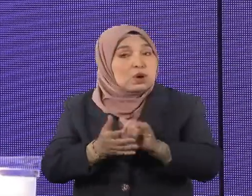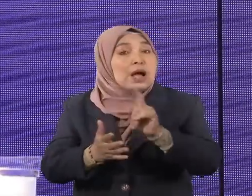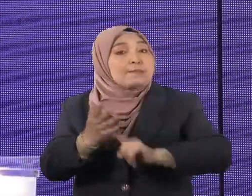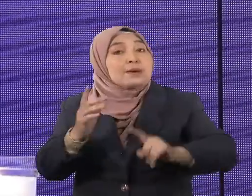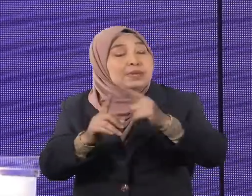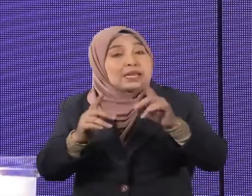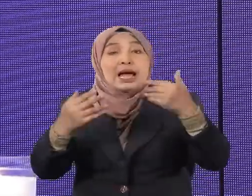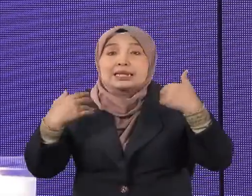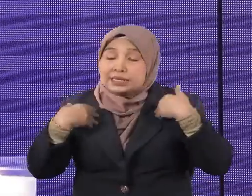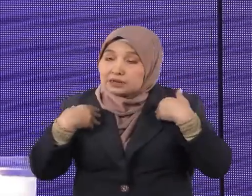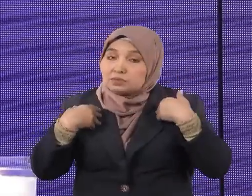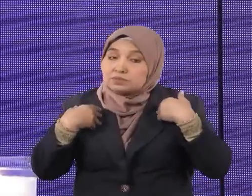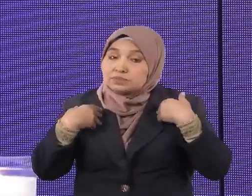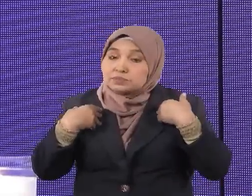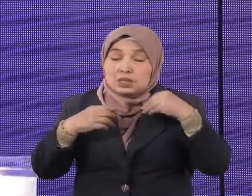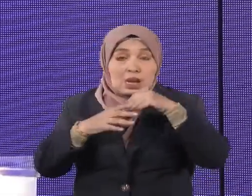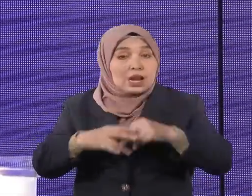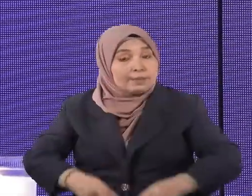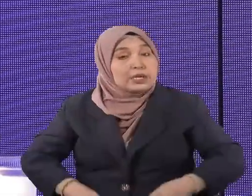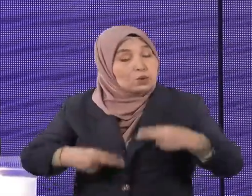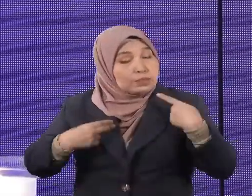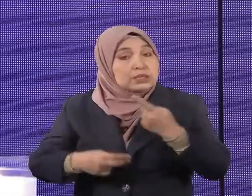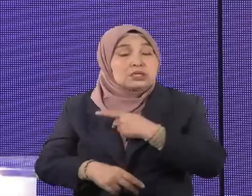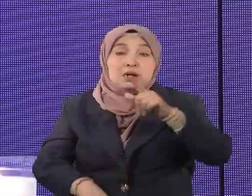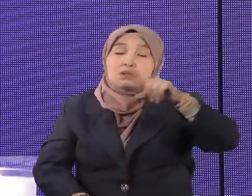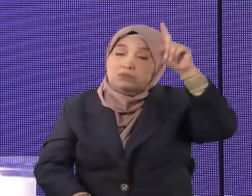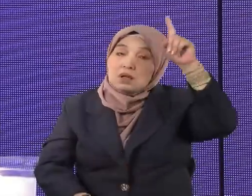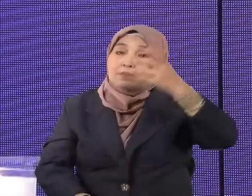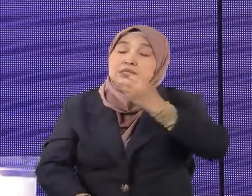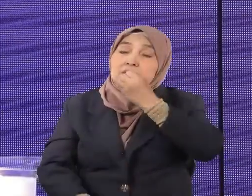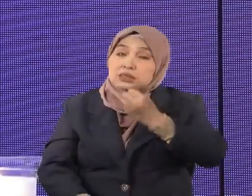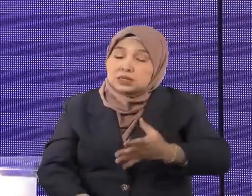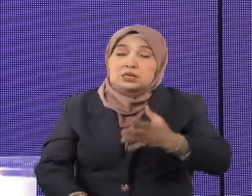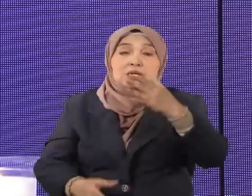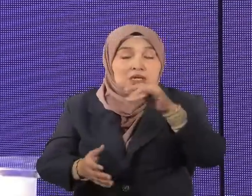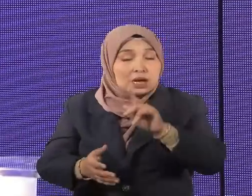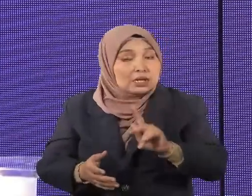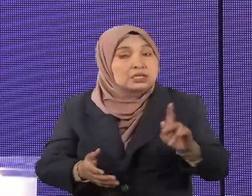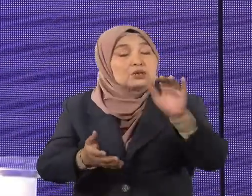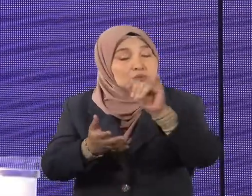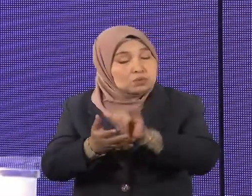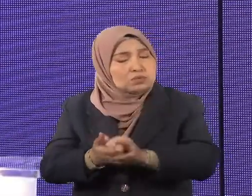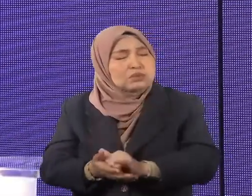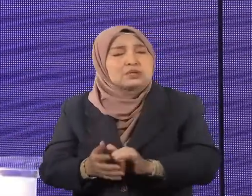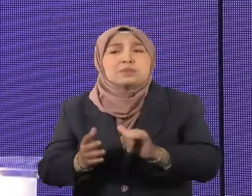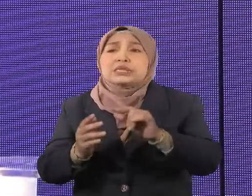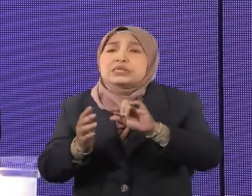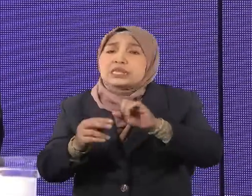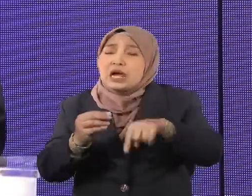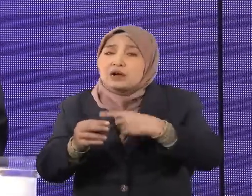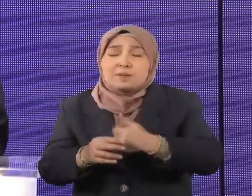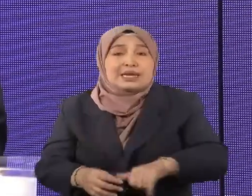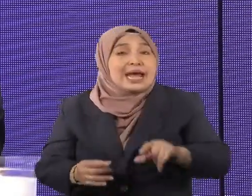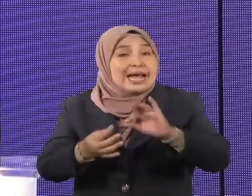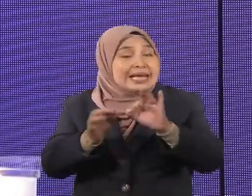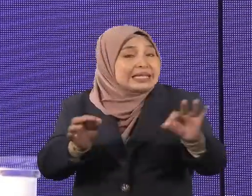ada dalam hidup kita ini Allah menyatakan zuyyina lin-nasi hubbus syahawati minan nisa ya, iaitu pada ayat